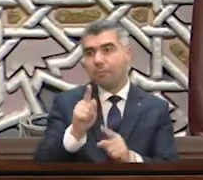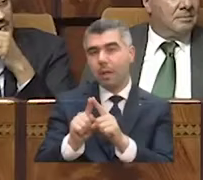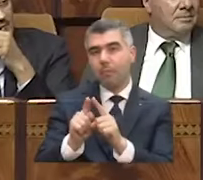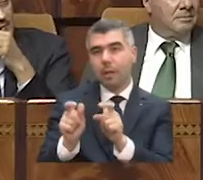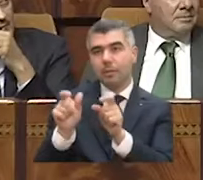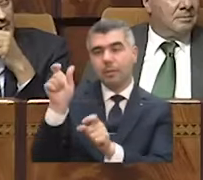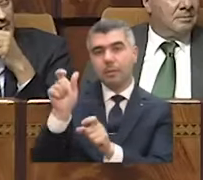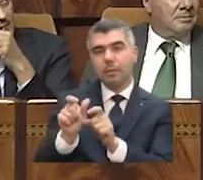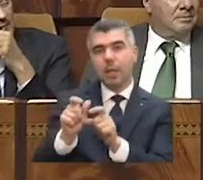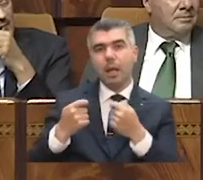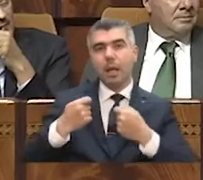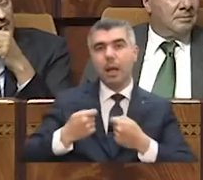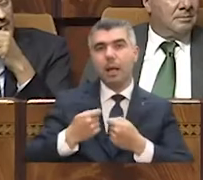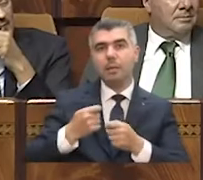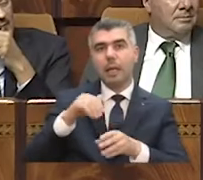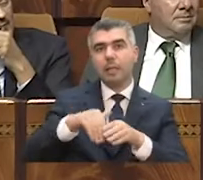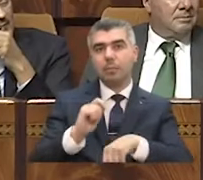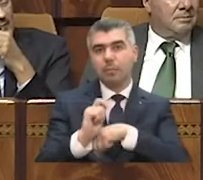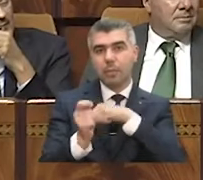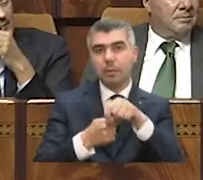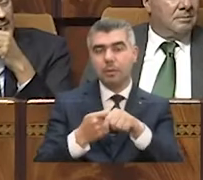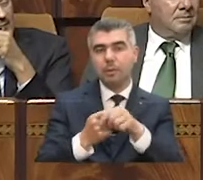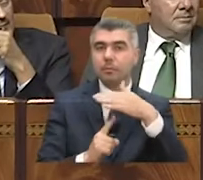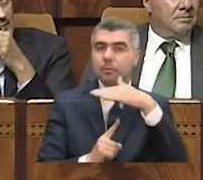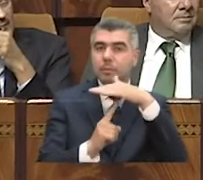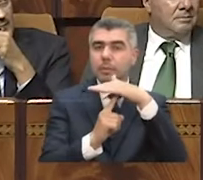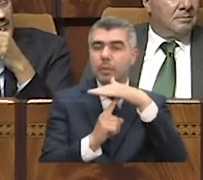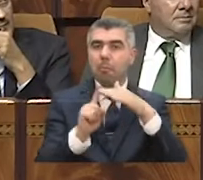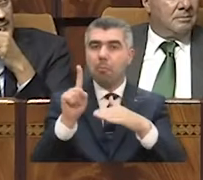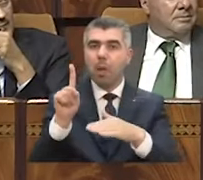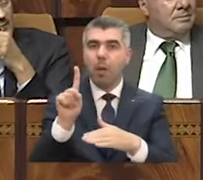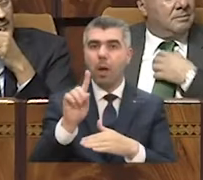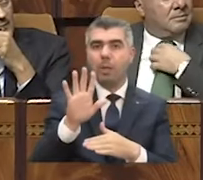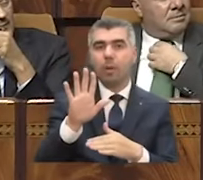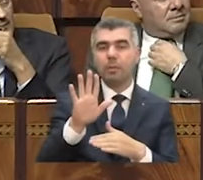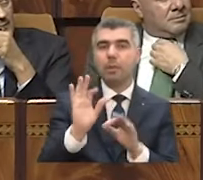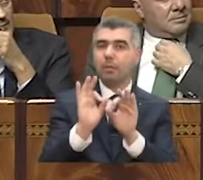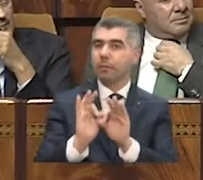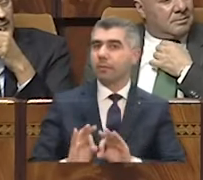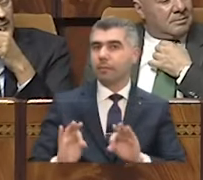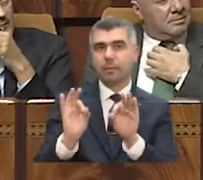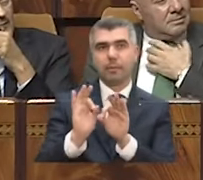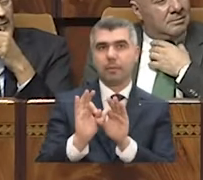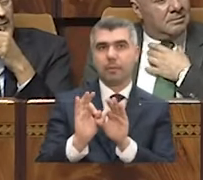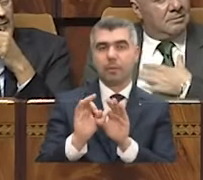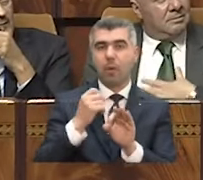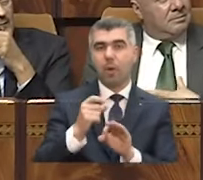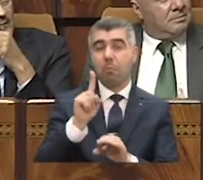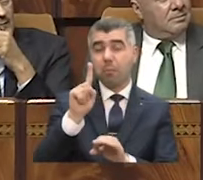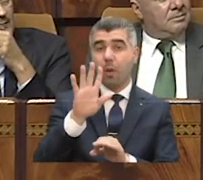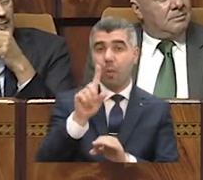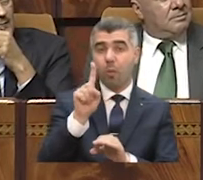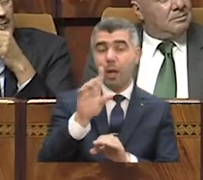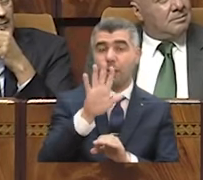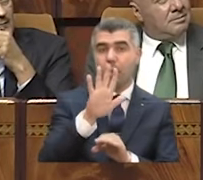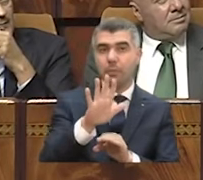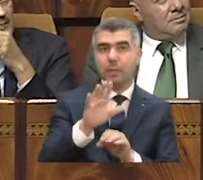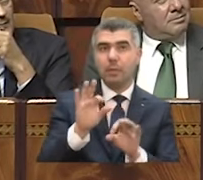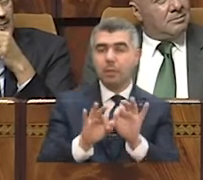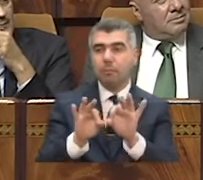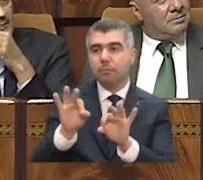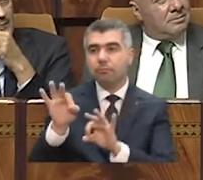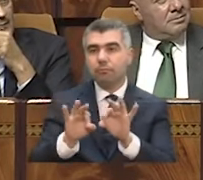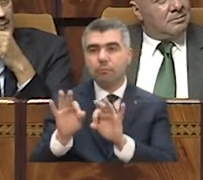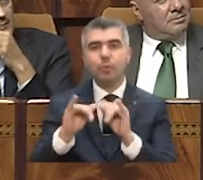ان هذه نقطه نظام لا علاقه لها بالماده 151، لان الماده 151 تتكلم حصرا عن مسائل تسيير